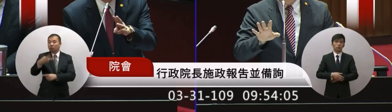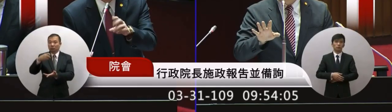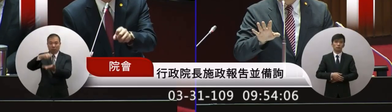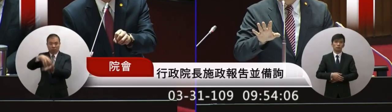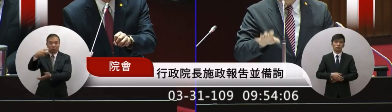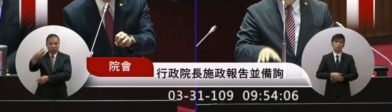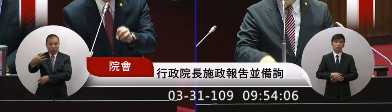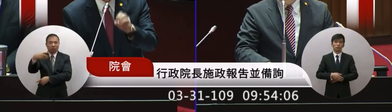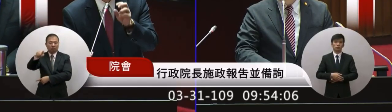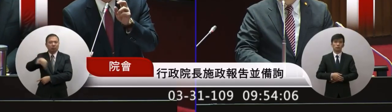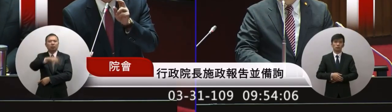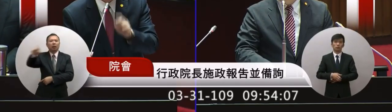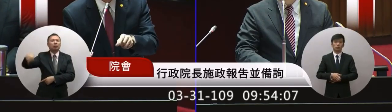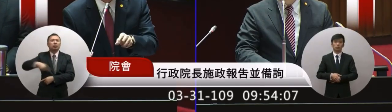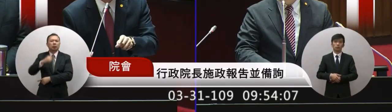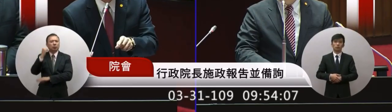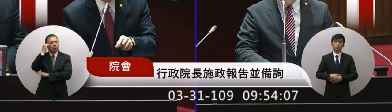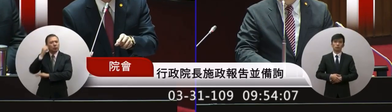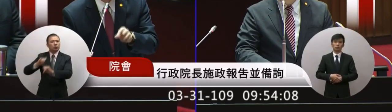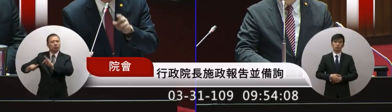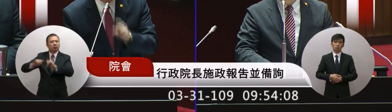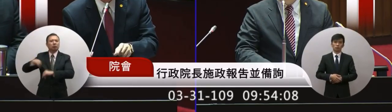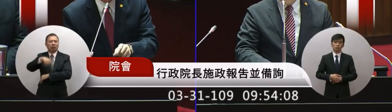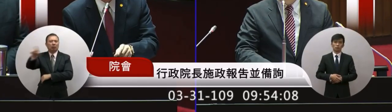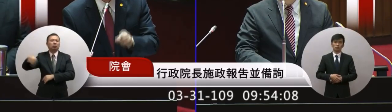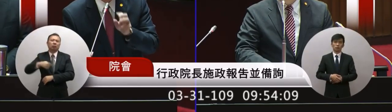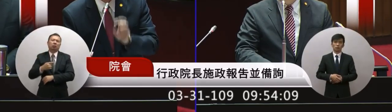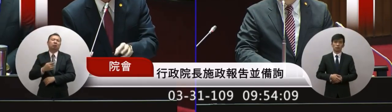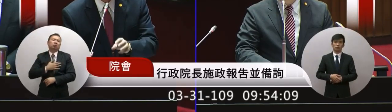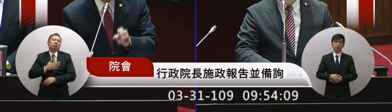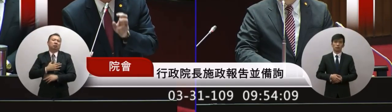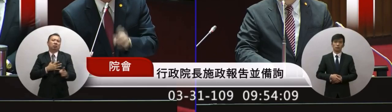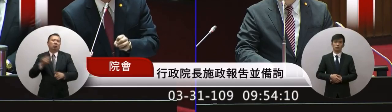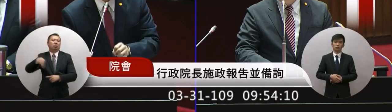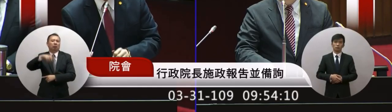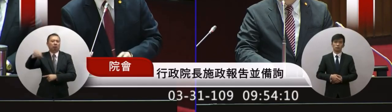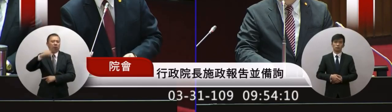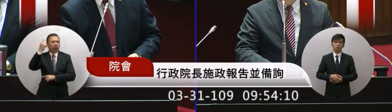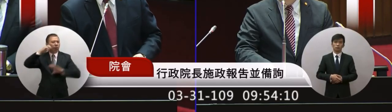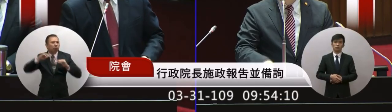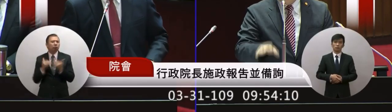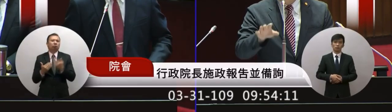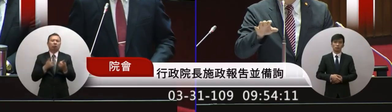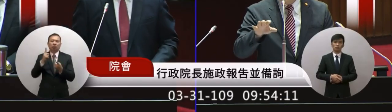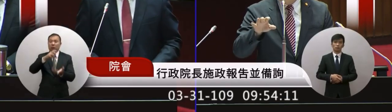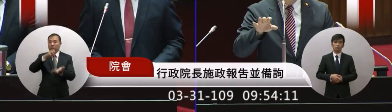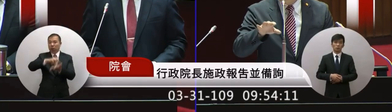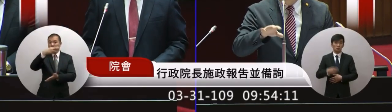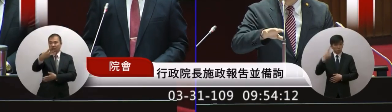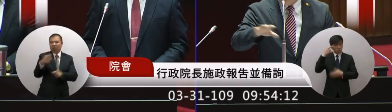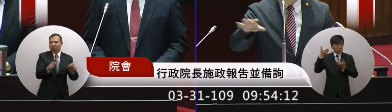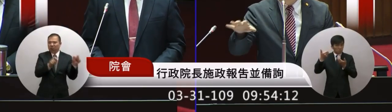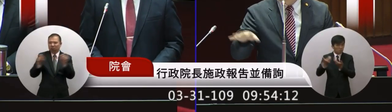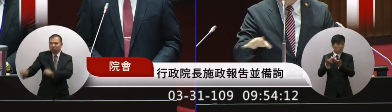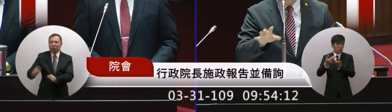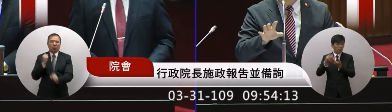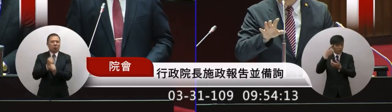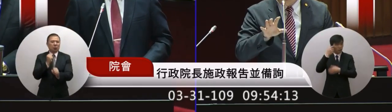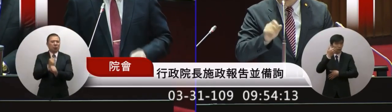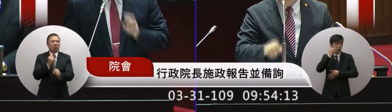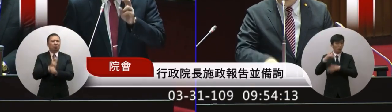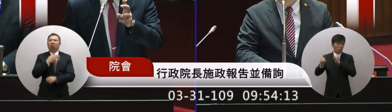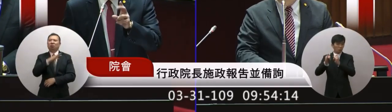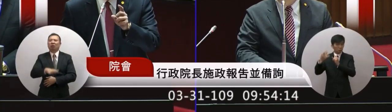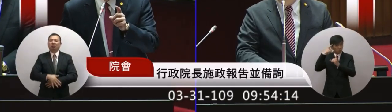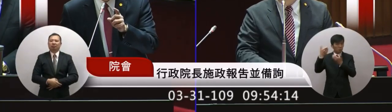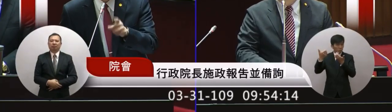三的乡亲很清楚，他反对核三厂延役。 反对就是你说民众反对核三